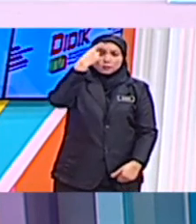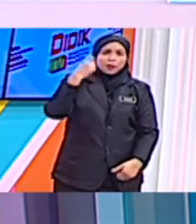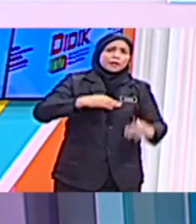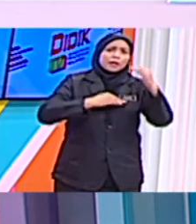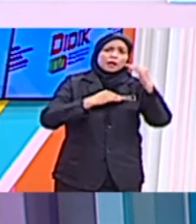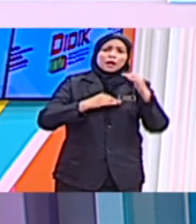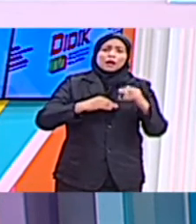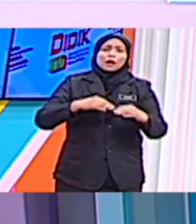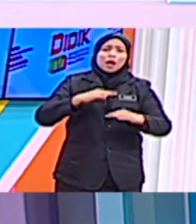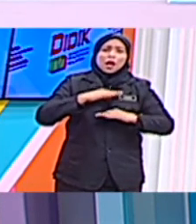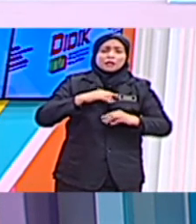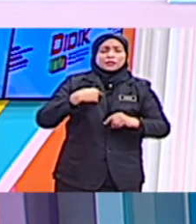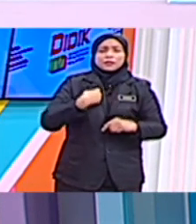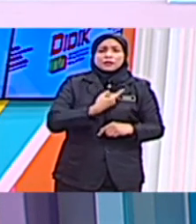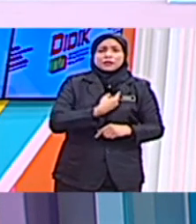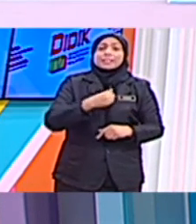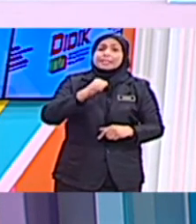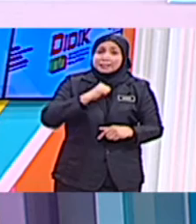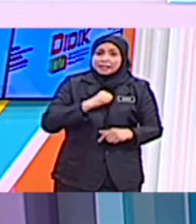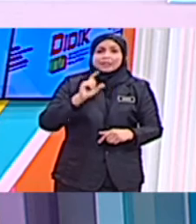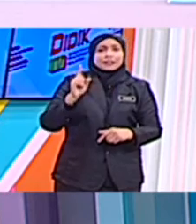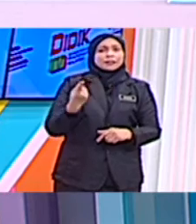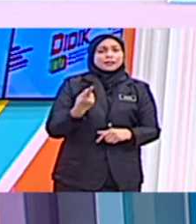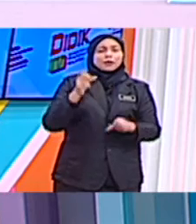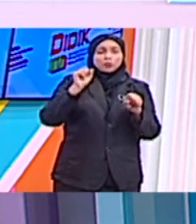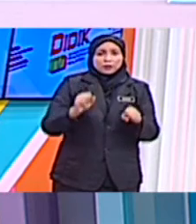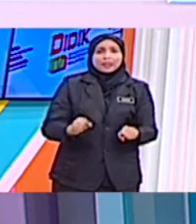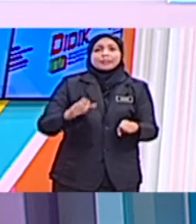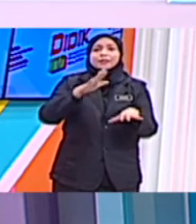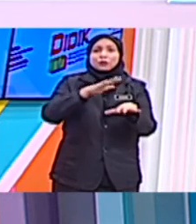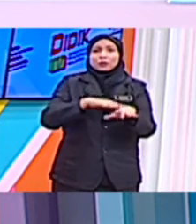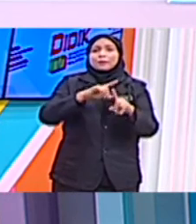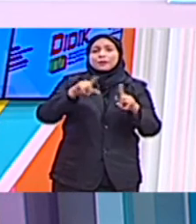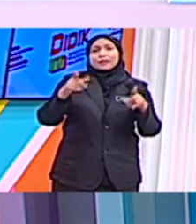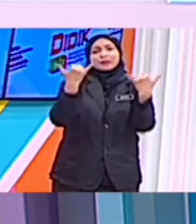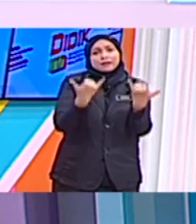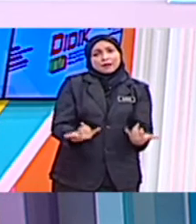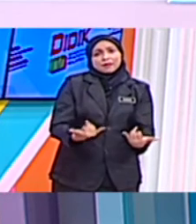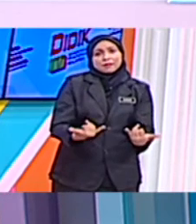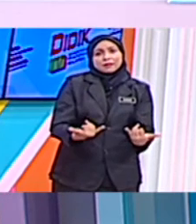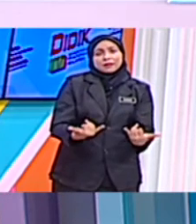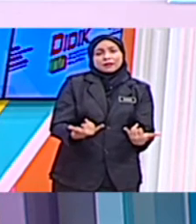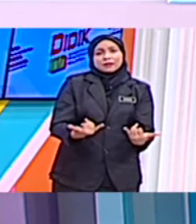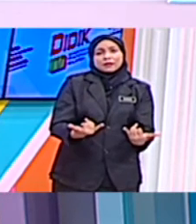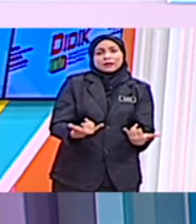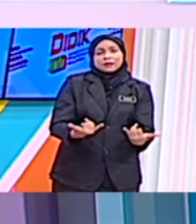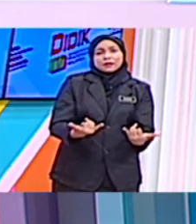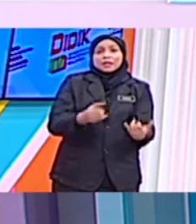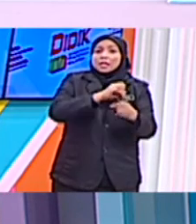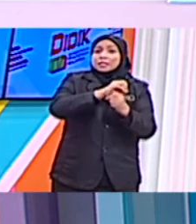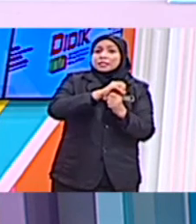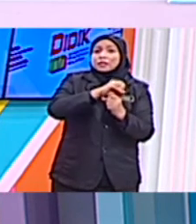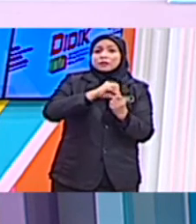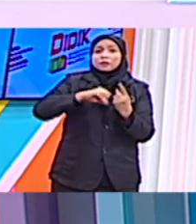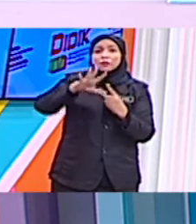peribadi sendiri. Mm-hmm. Okey, hanya diri sendiri yang boleh menyentuh. Tapi dalam keadaan tertentu, dalam situasi tertentu,